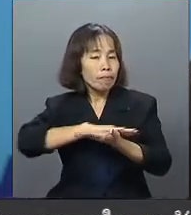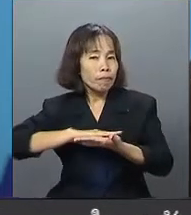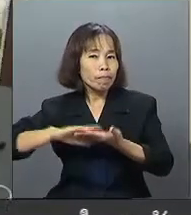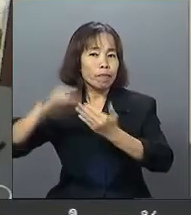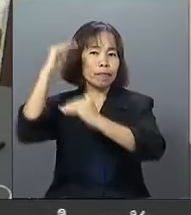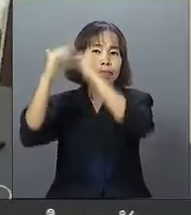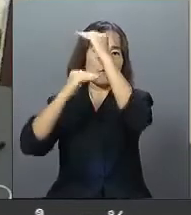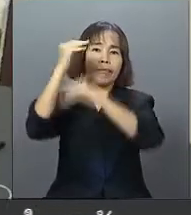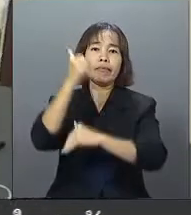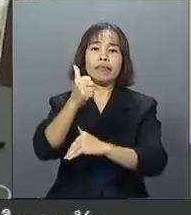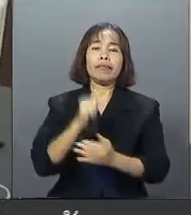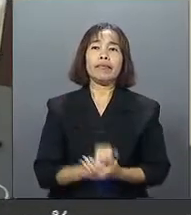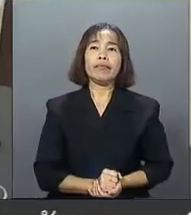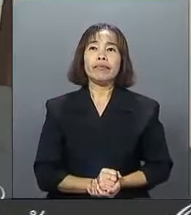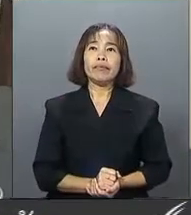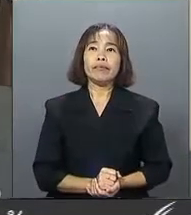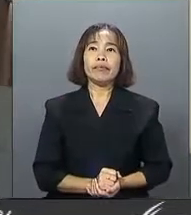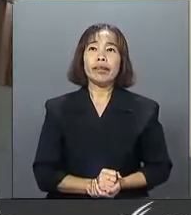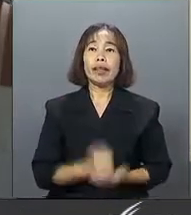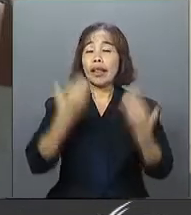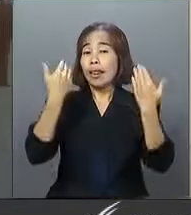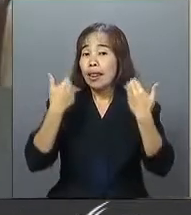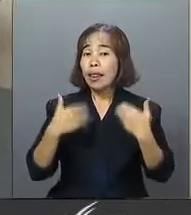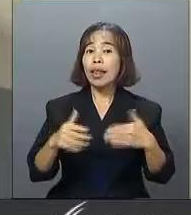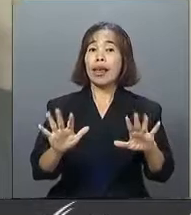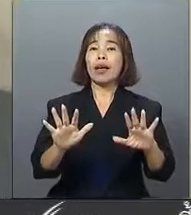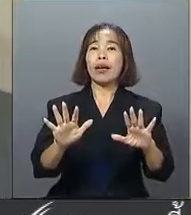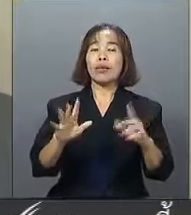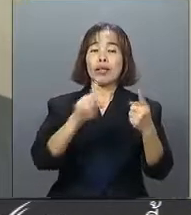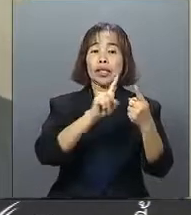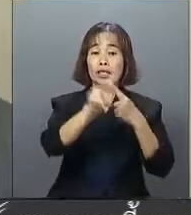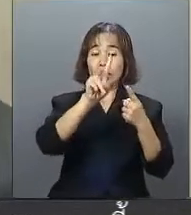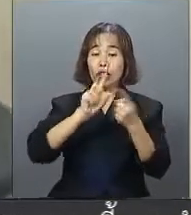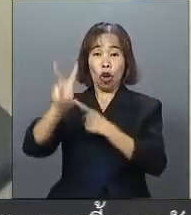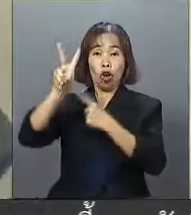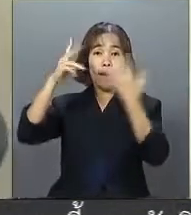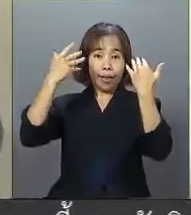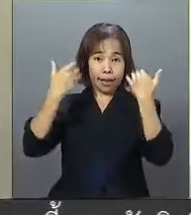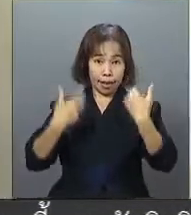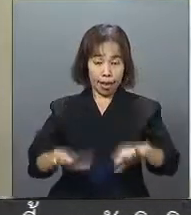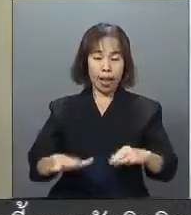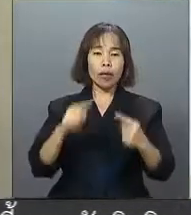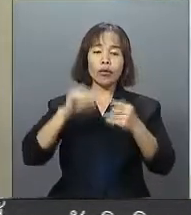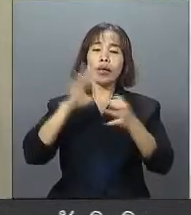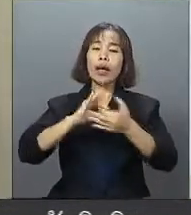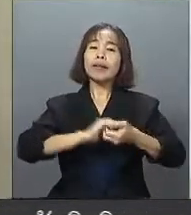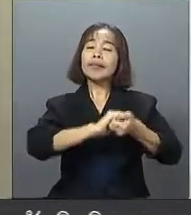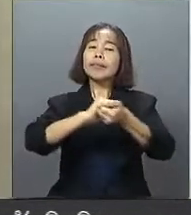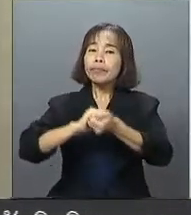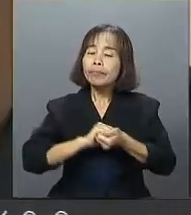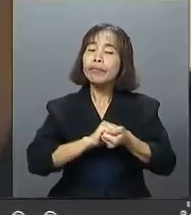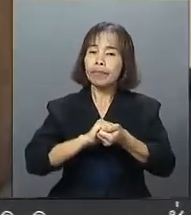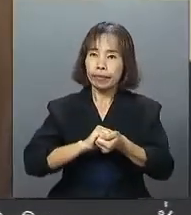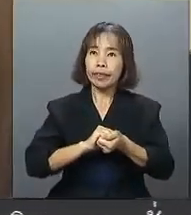ปนะครับ เสร็จสิ้นในกระบวนการที่2แล้วนะคะสำหรับการเดินหน้าสร้างความสามัคคีปรองดองโ